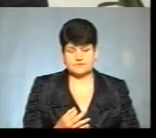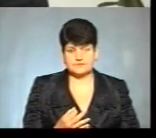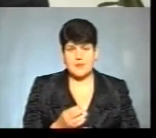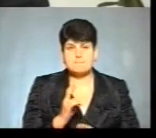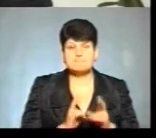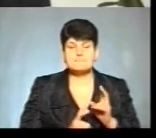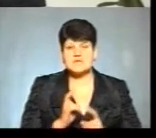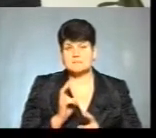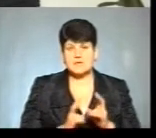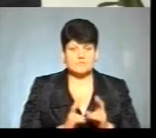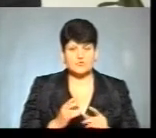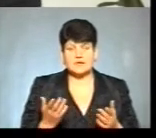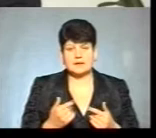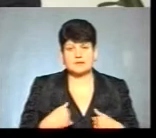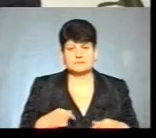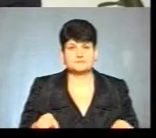підприємство, яке я заснував,